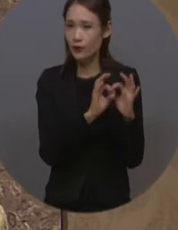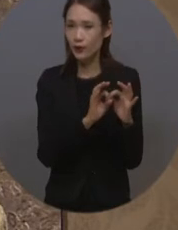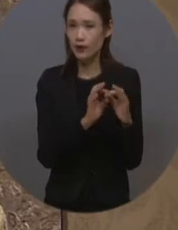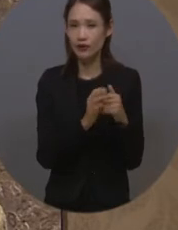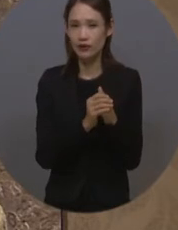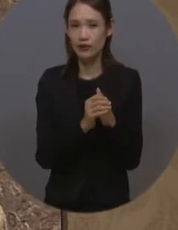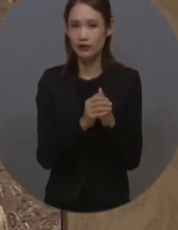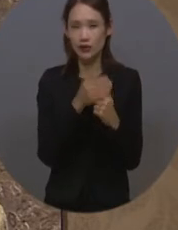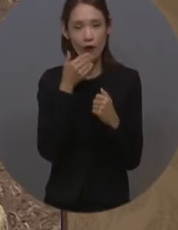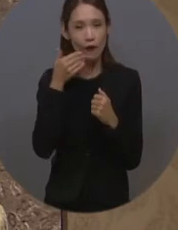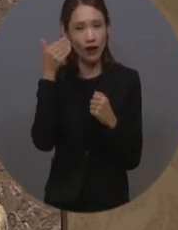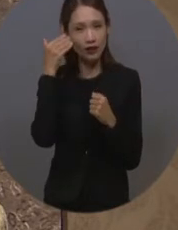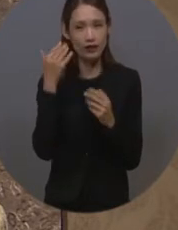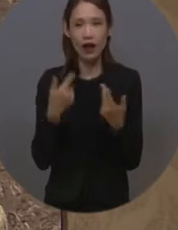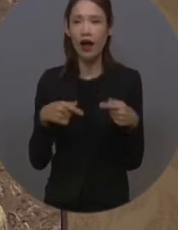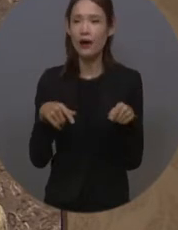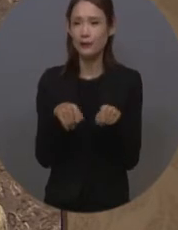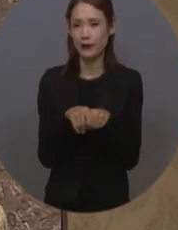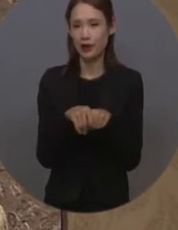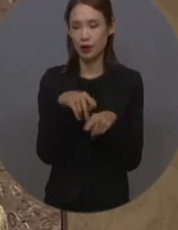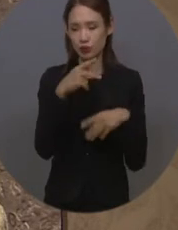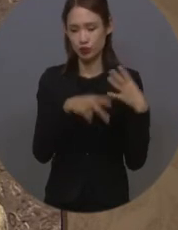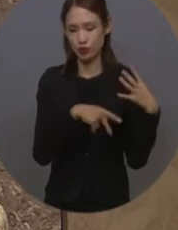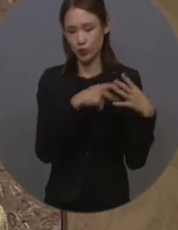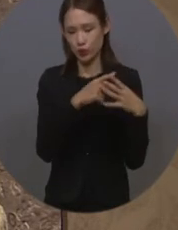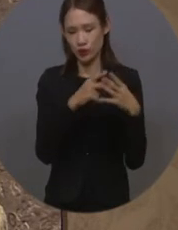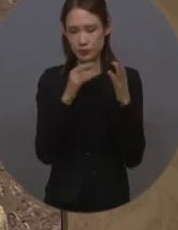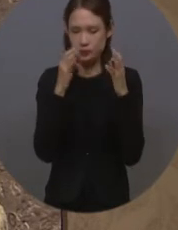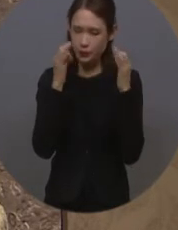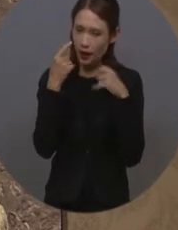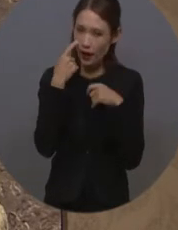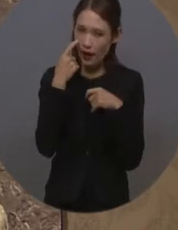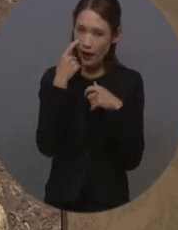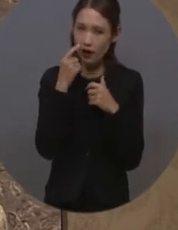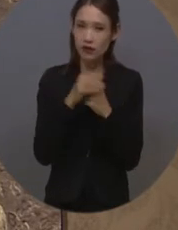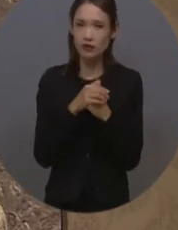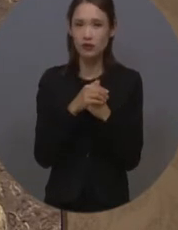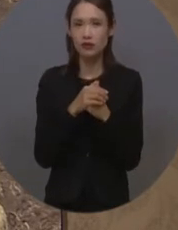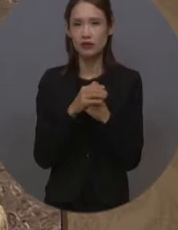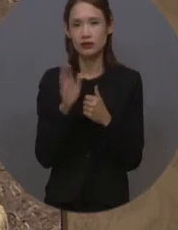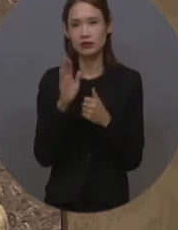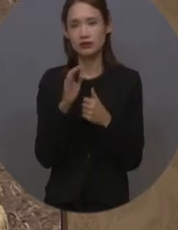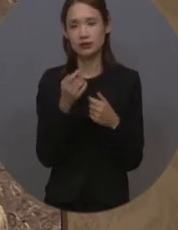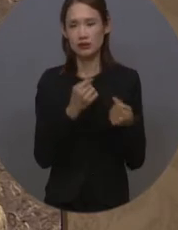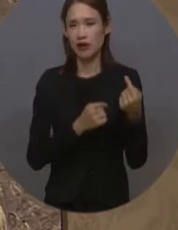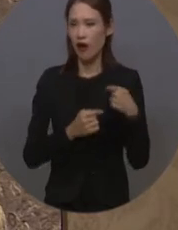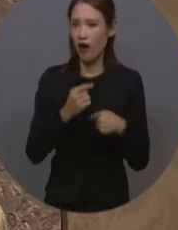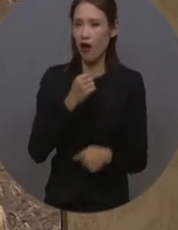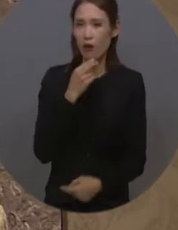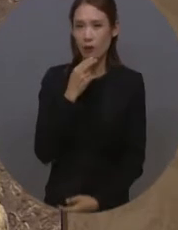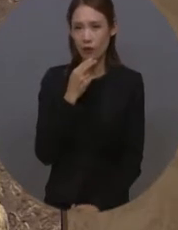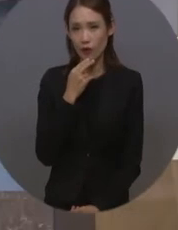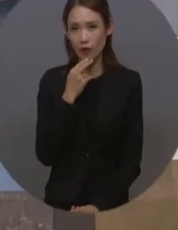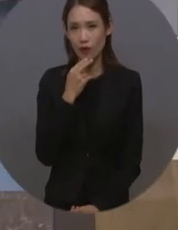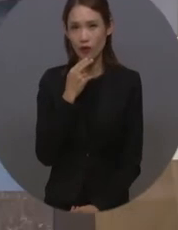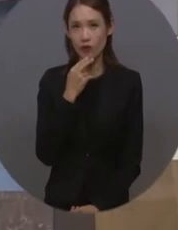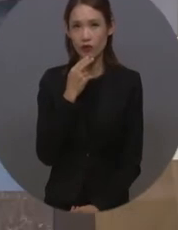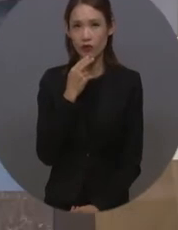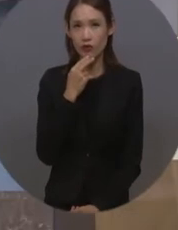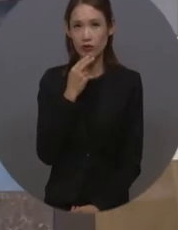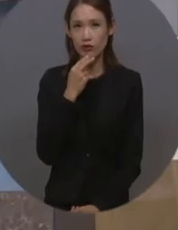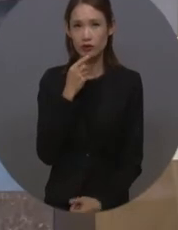이분들과 함께 같이 프로그램을 하려고 했었는데 잘 안 나오시더라고요. 그래서